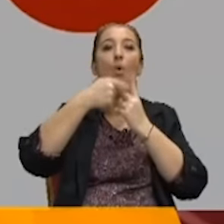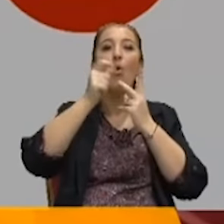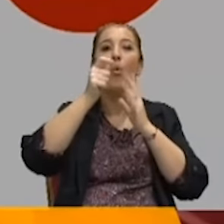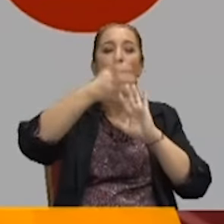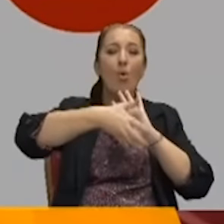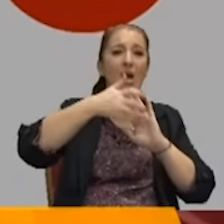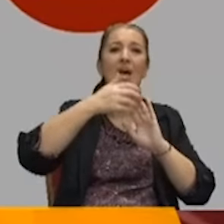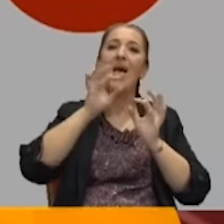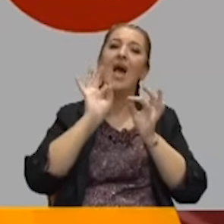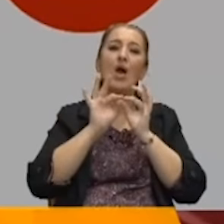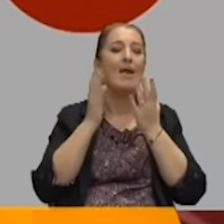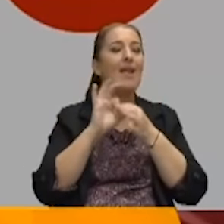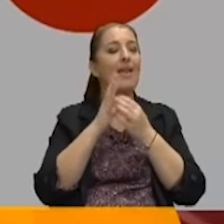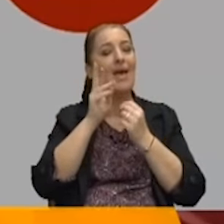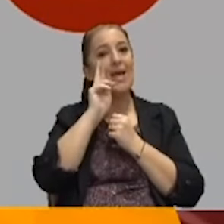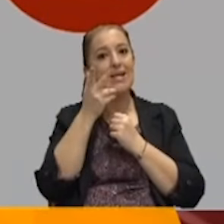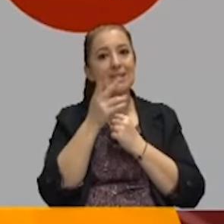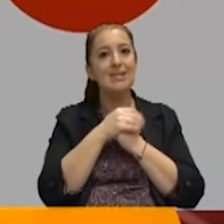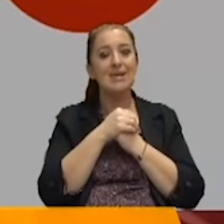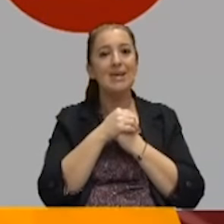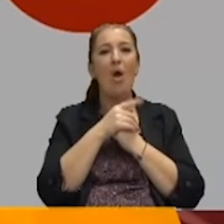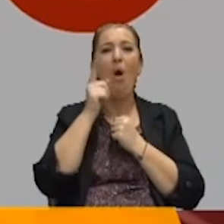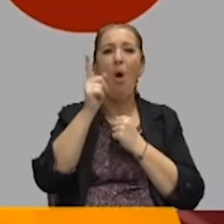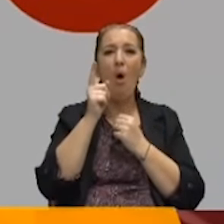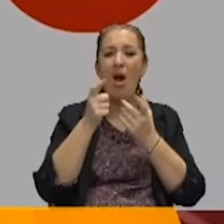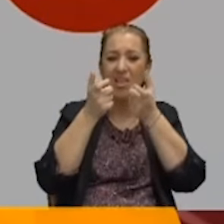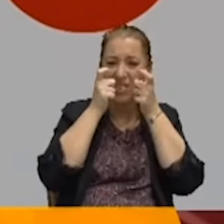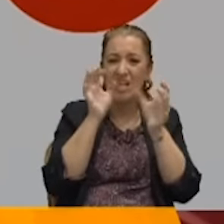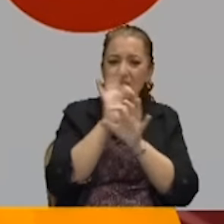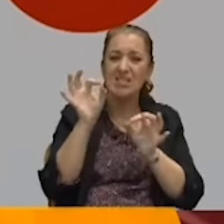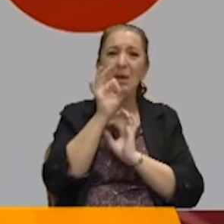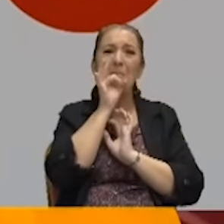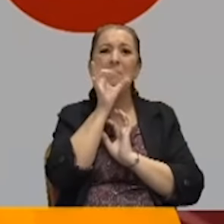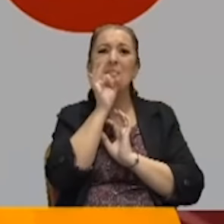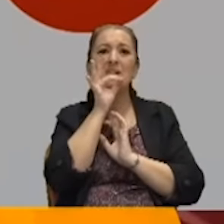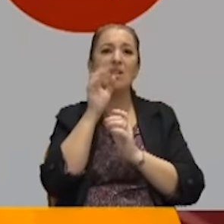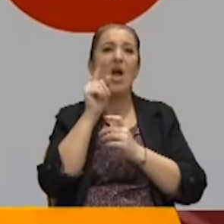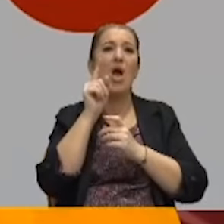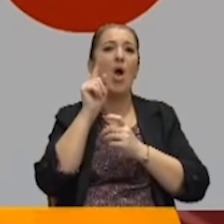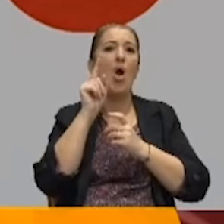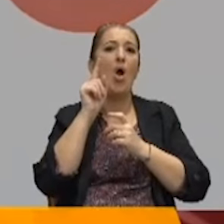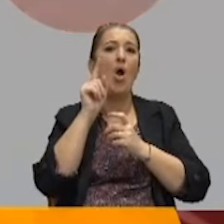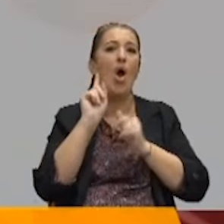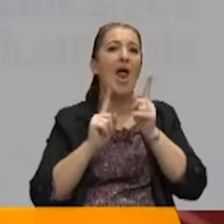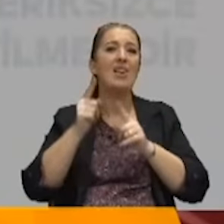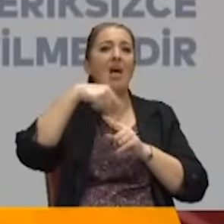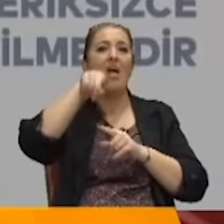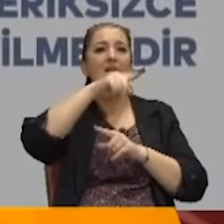ekonomiyi ne yazık ki liyakatsizce, beceriksizce yönetenler kazdılar.